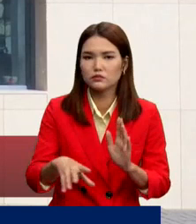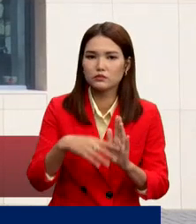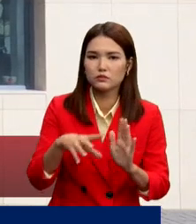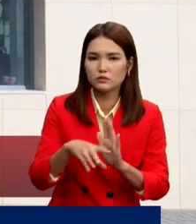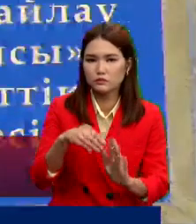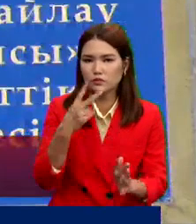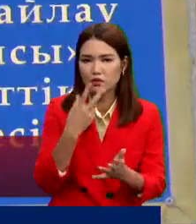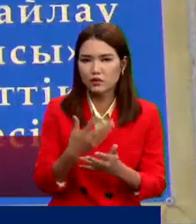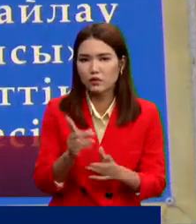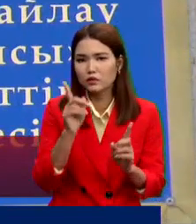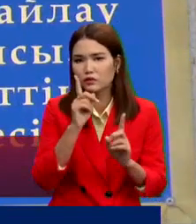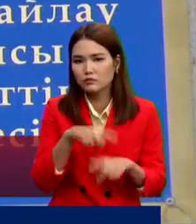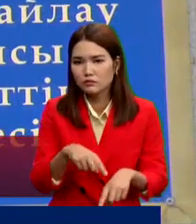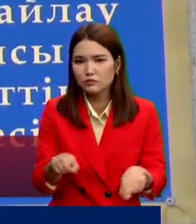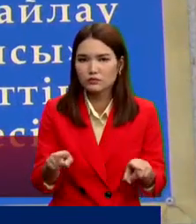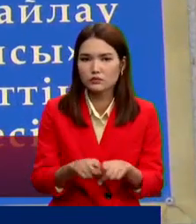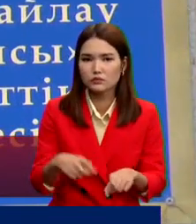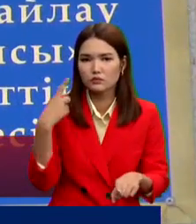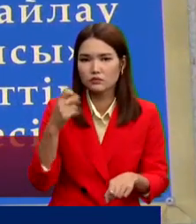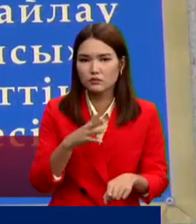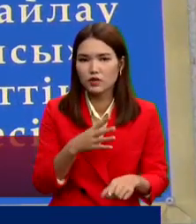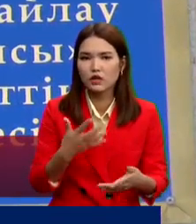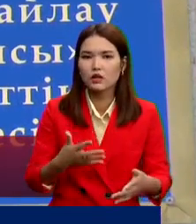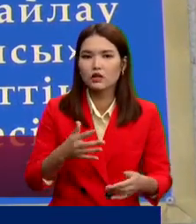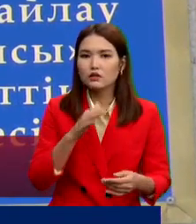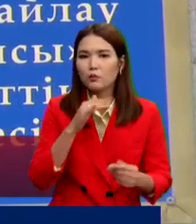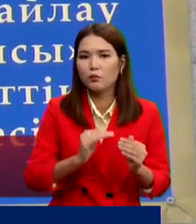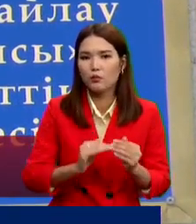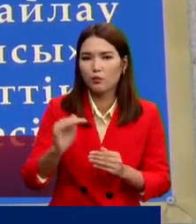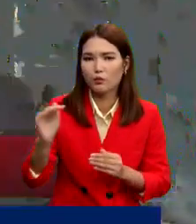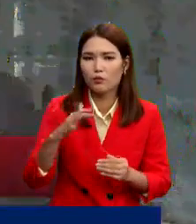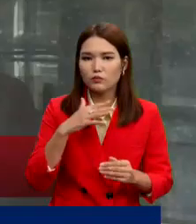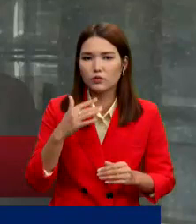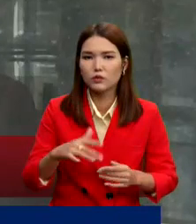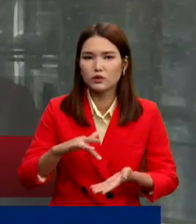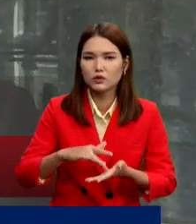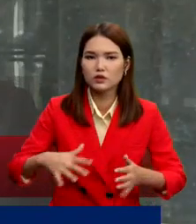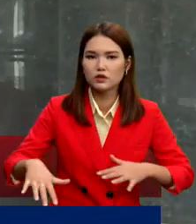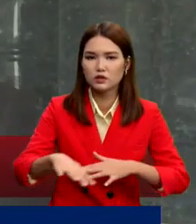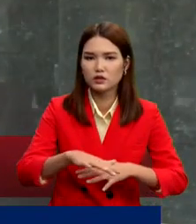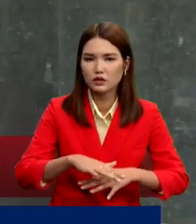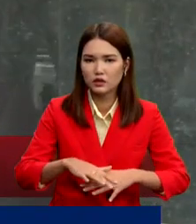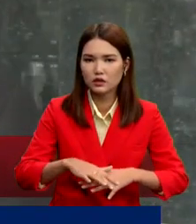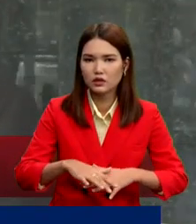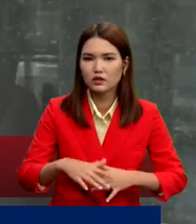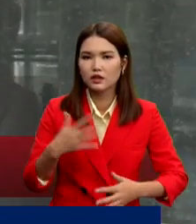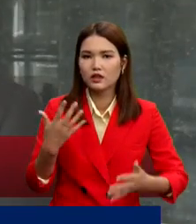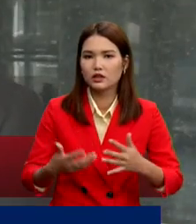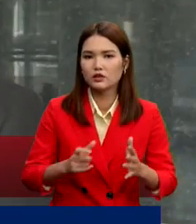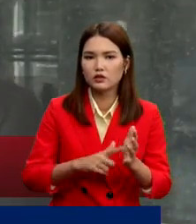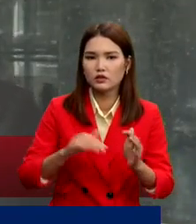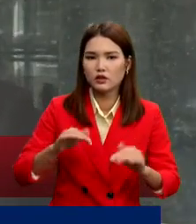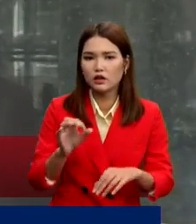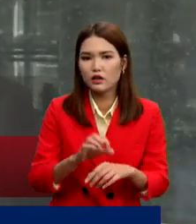бұл оңай шаруа емес екен. Өзін осымен үшінші рет президенттікке үміткер ретінде ұсынып отырған Уәлихан Қайсаров кешелі бері ғимаратты жағалап